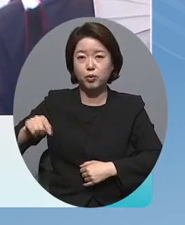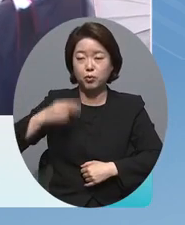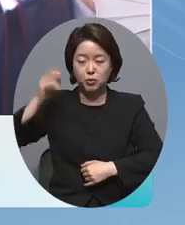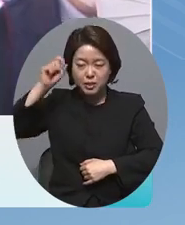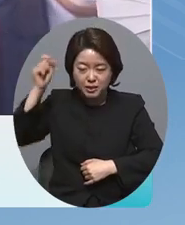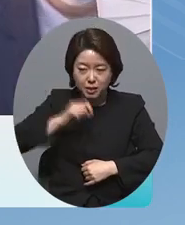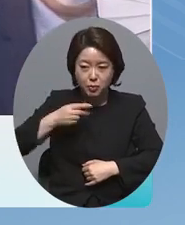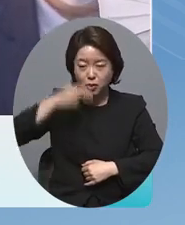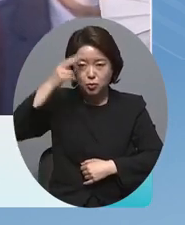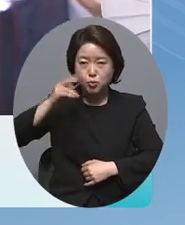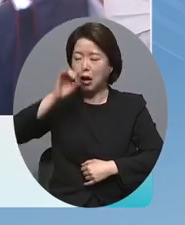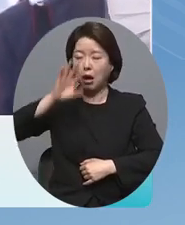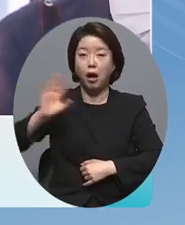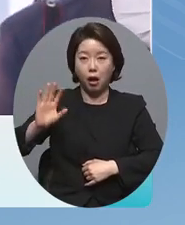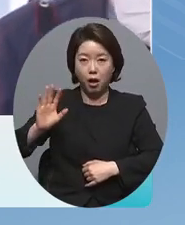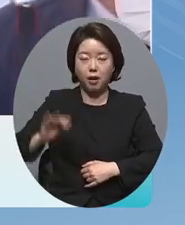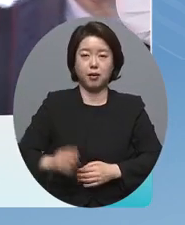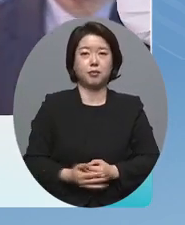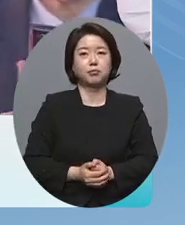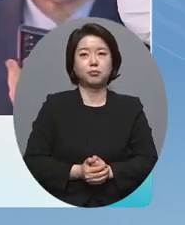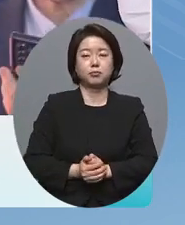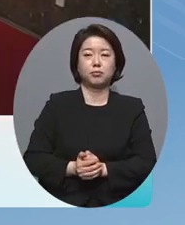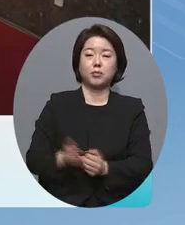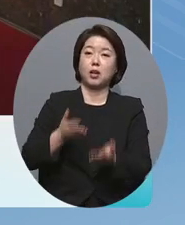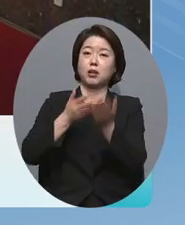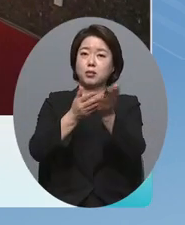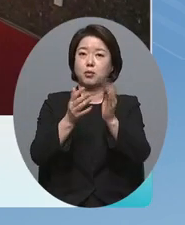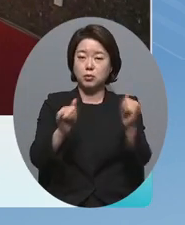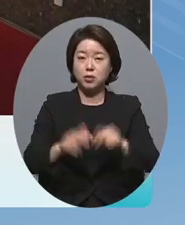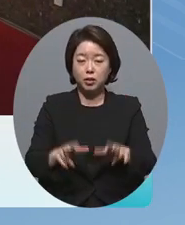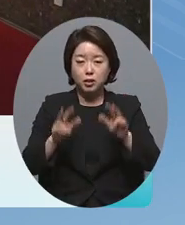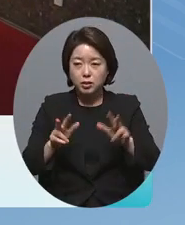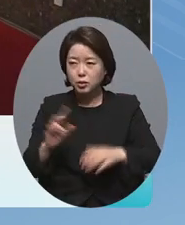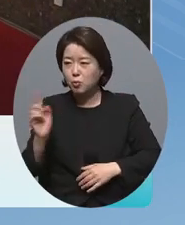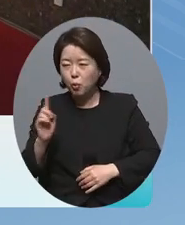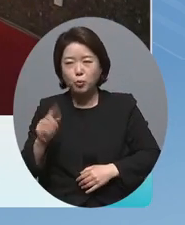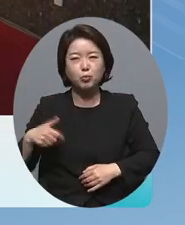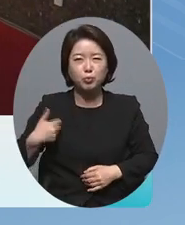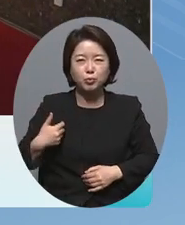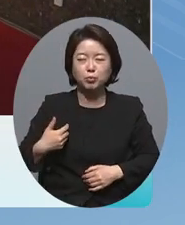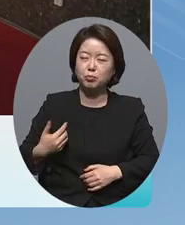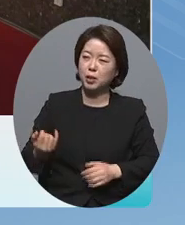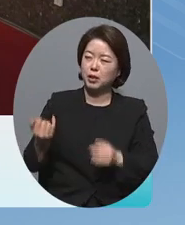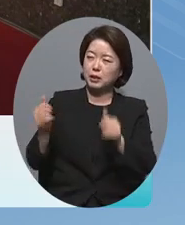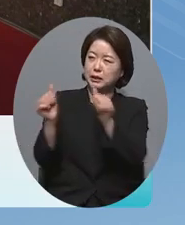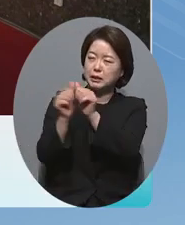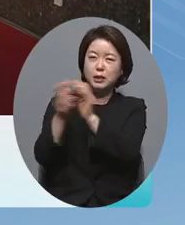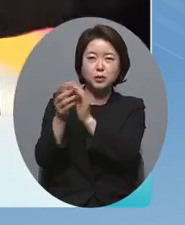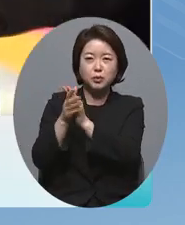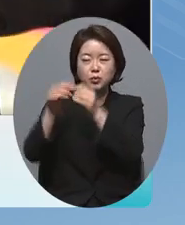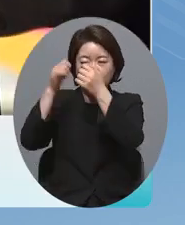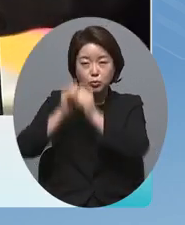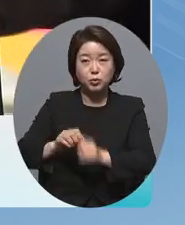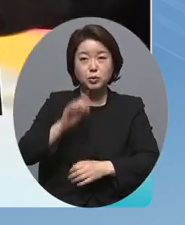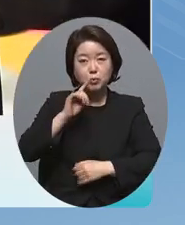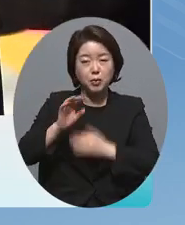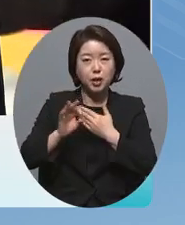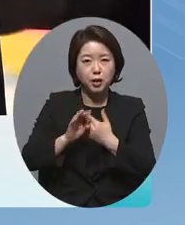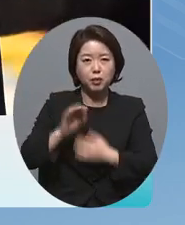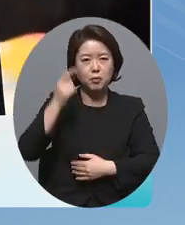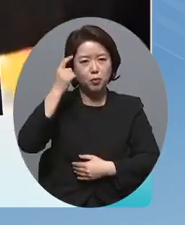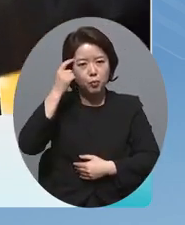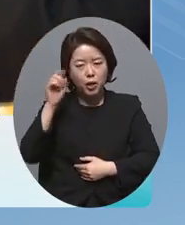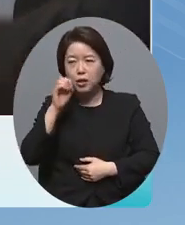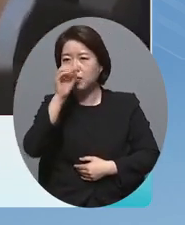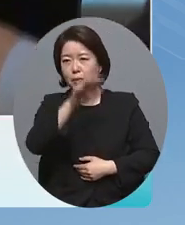그런데 지금 말씀대로 이 제보자가 본인의 뭐 지금 해든지 모르겠습니다만 남자친구가 이렇게 구체적으로 얘기할 때 보면은 상식적으로 왜 이런